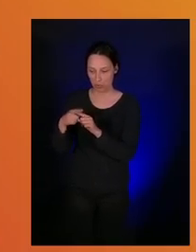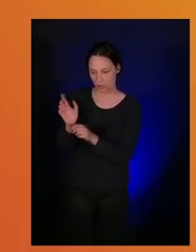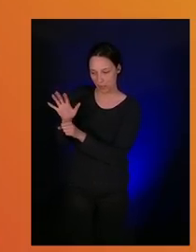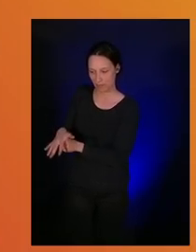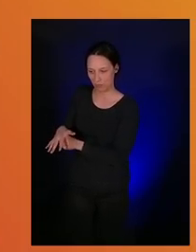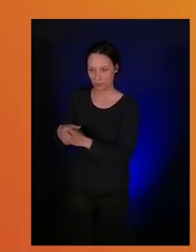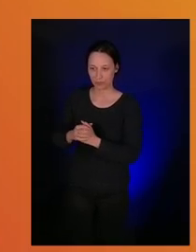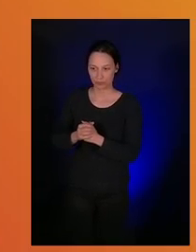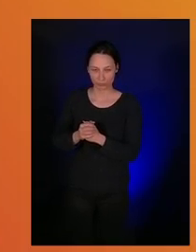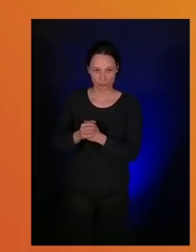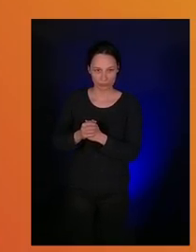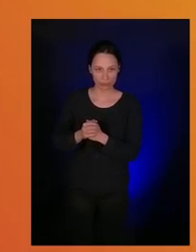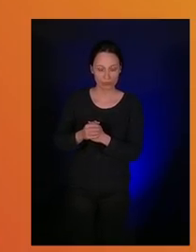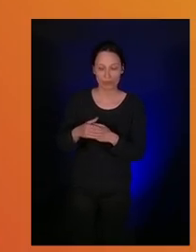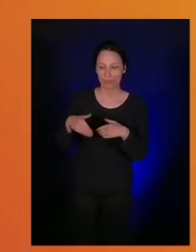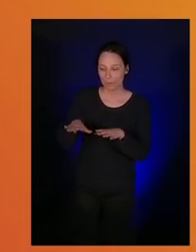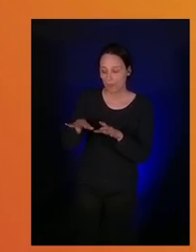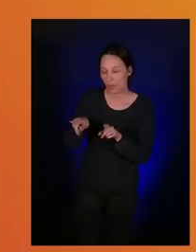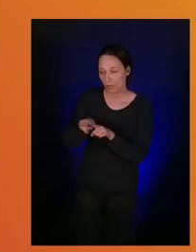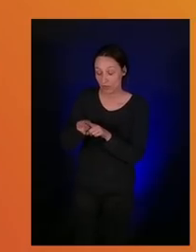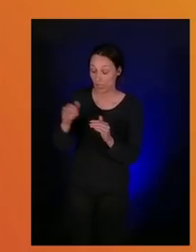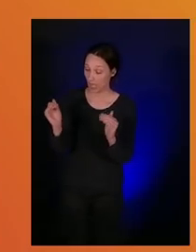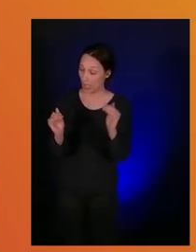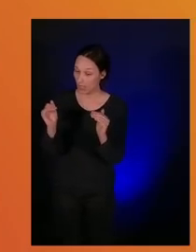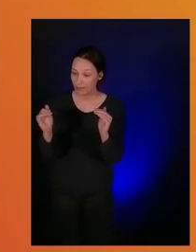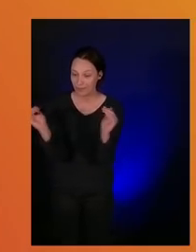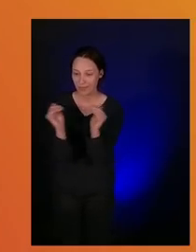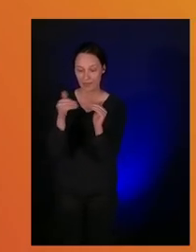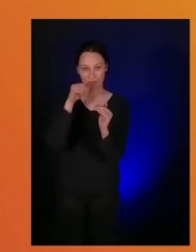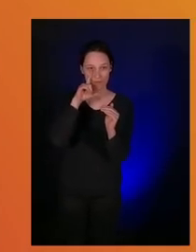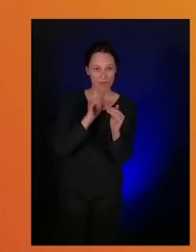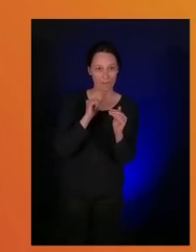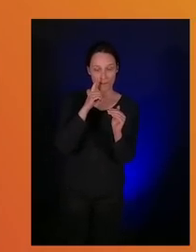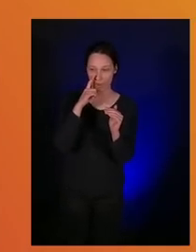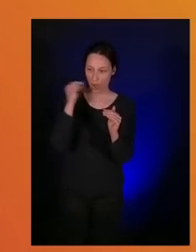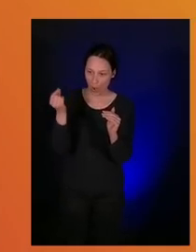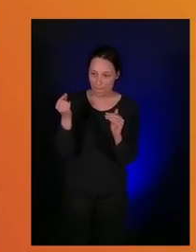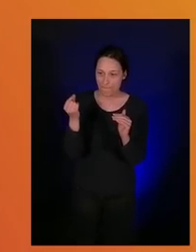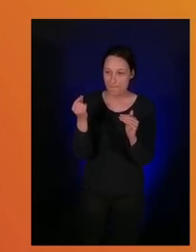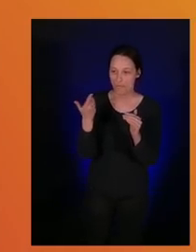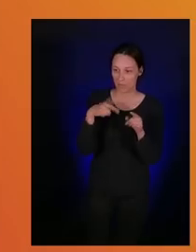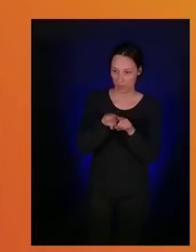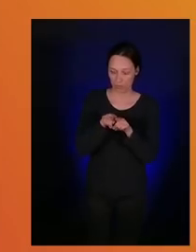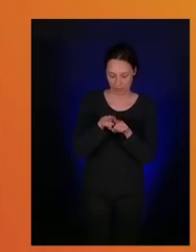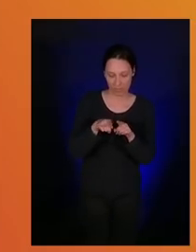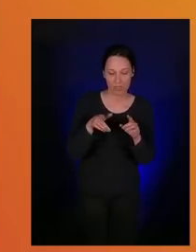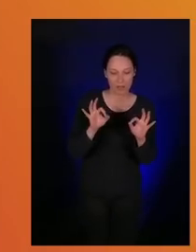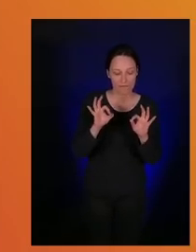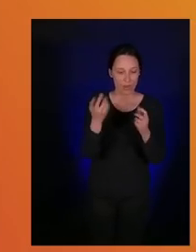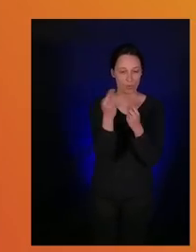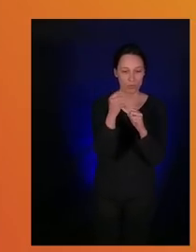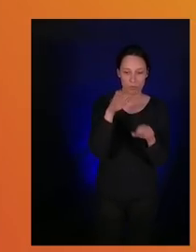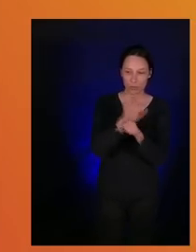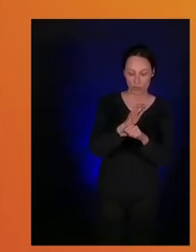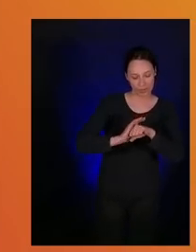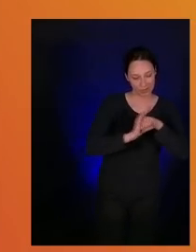lesquels nous nous employons, l'égalité femmes-hommes, la lutte contre le racisme et les idées d'extrême droite, la problématique de la